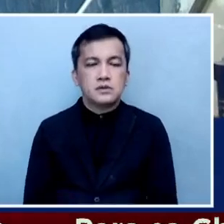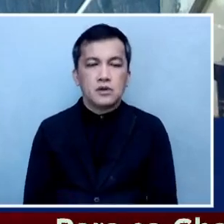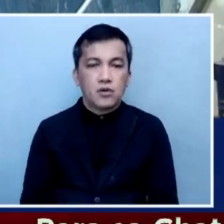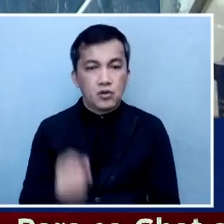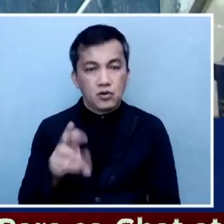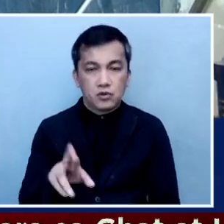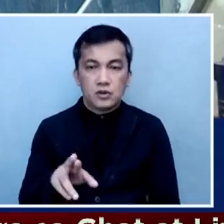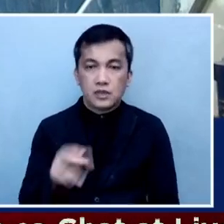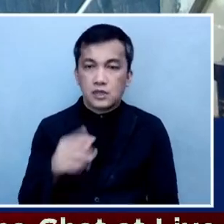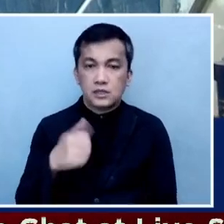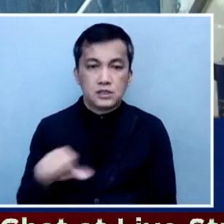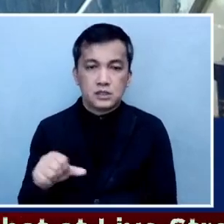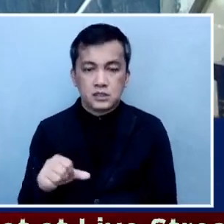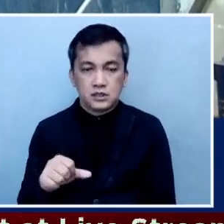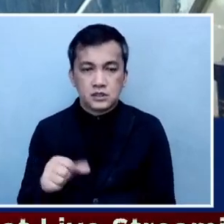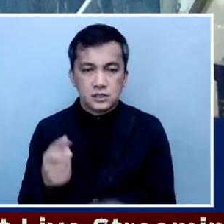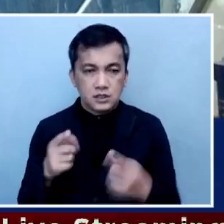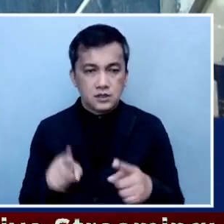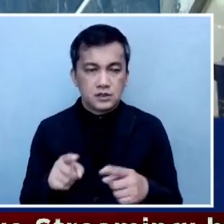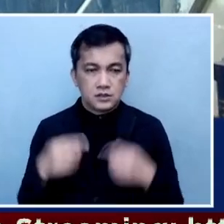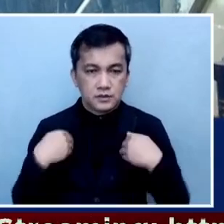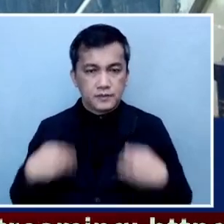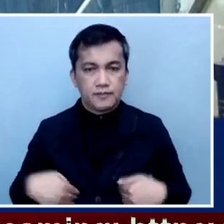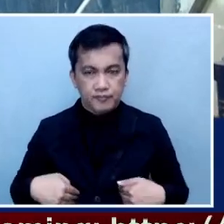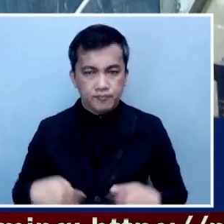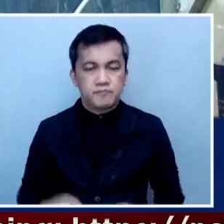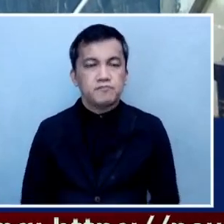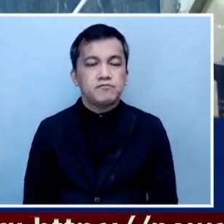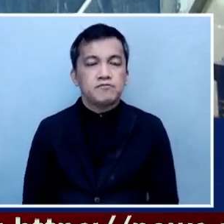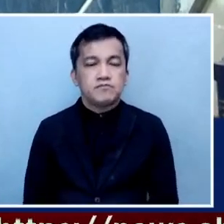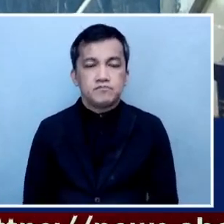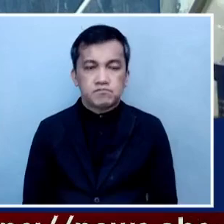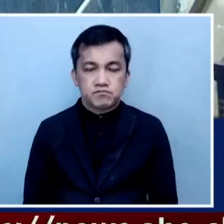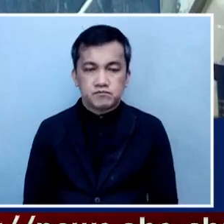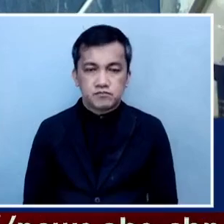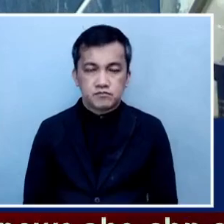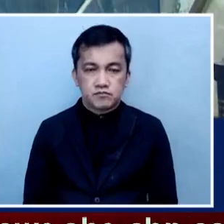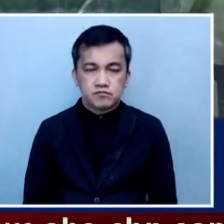mga mangyari sa mga katawan nila.